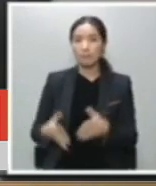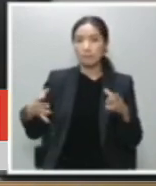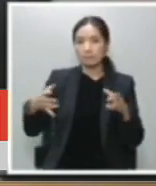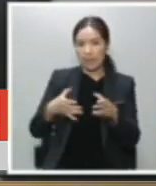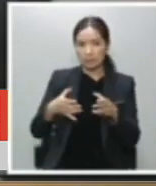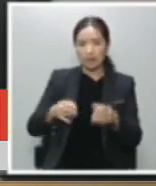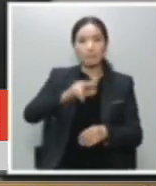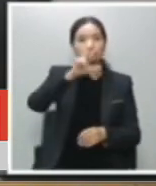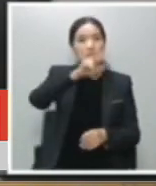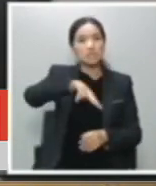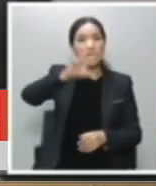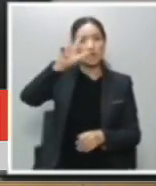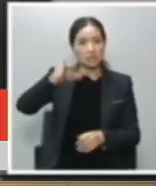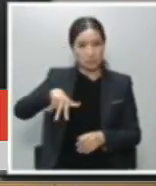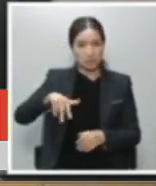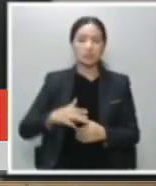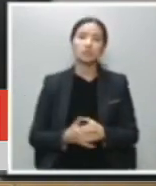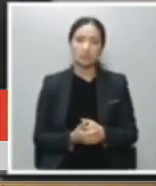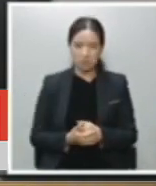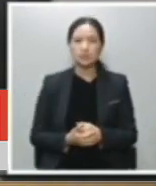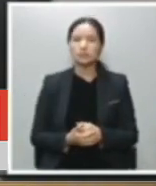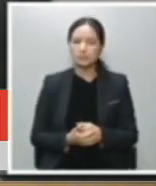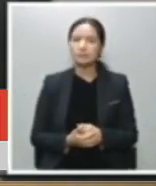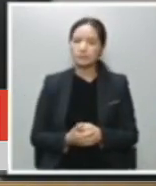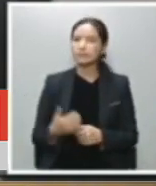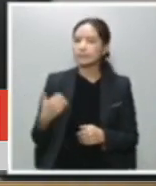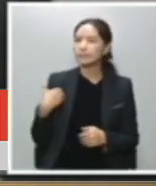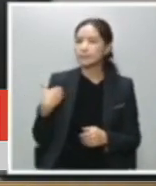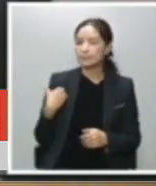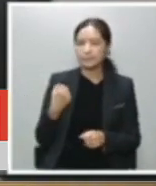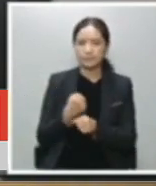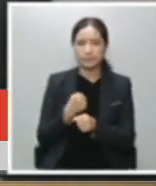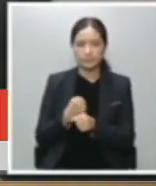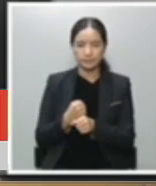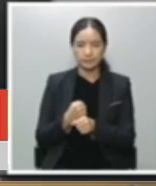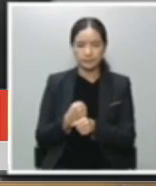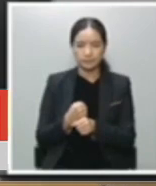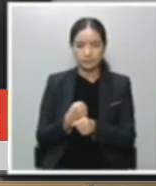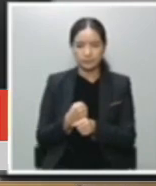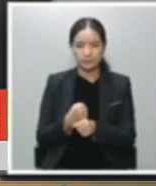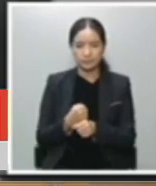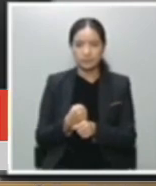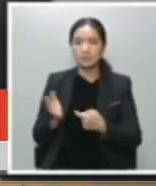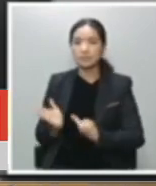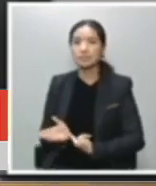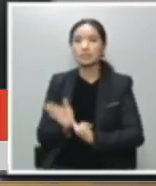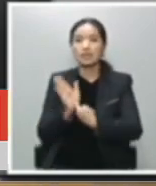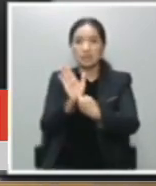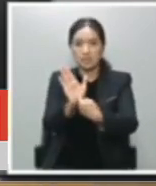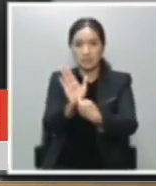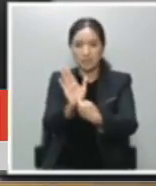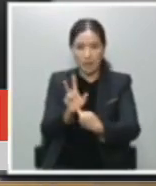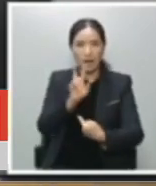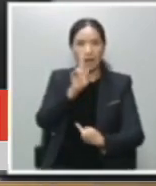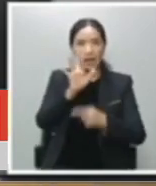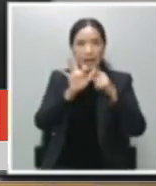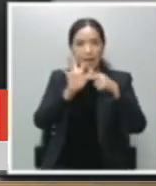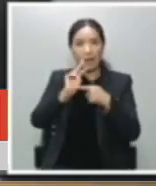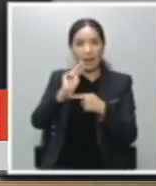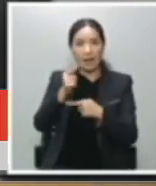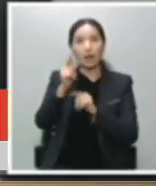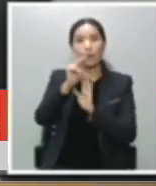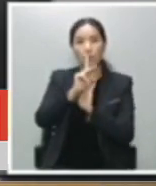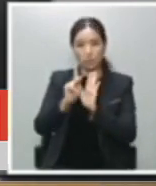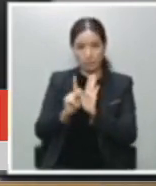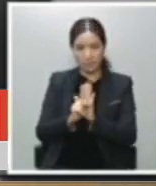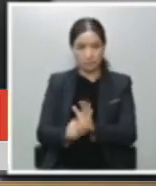ทยได้ดำเนินการอีกทางหนึ่งก็คือการเสนอร่างกฎหมายในการ